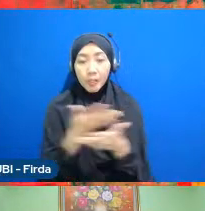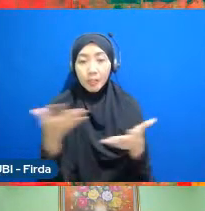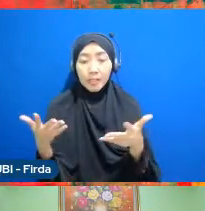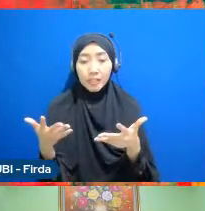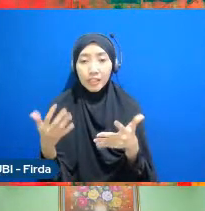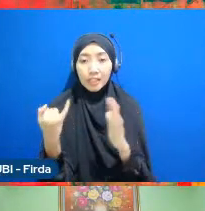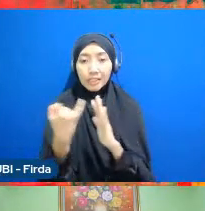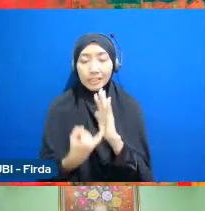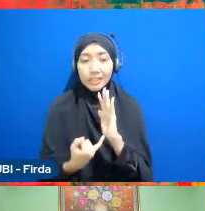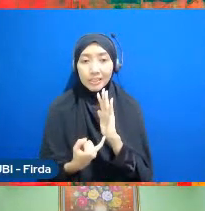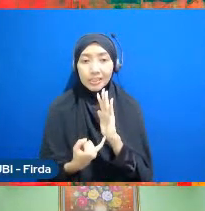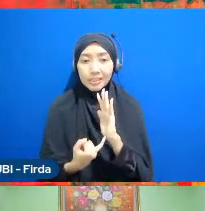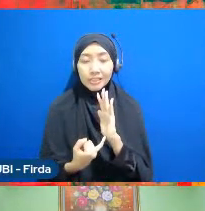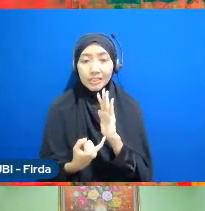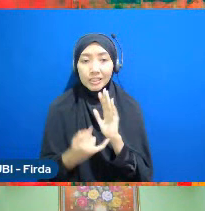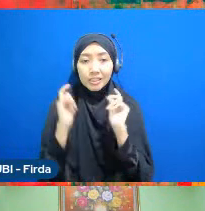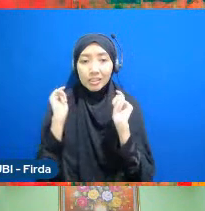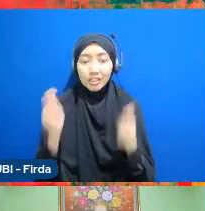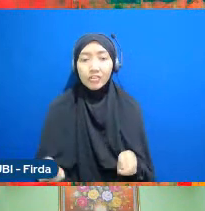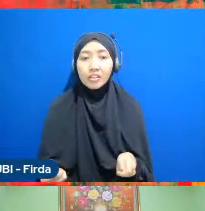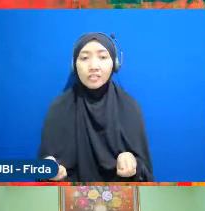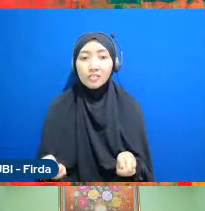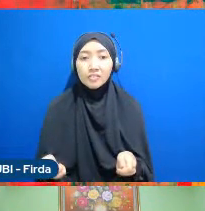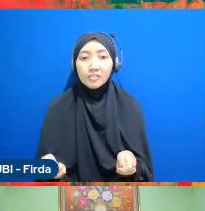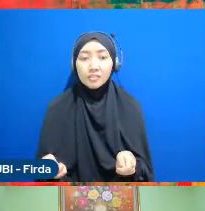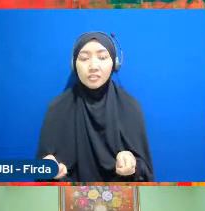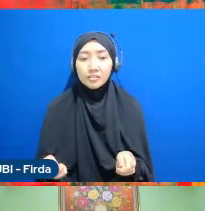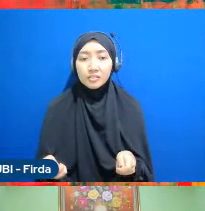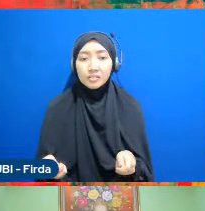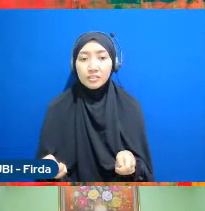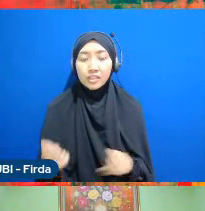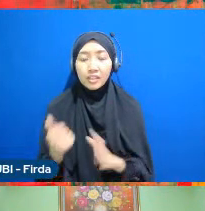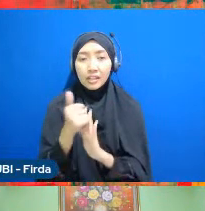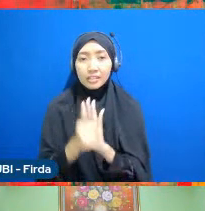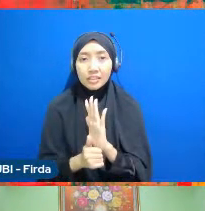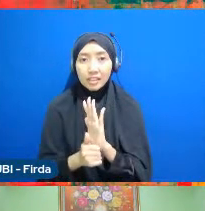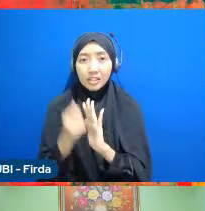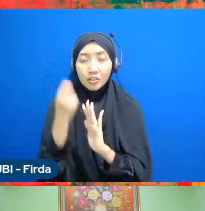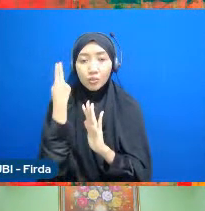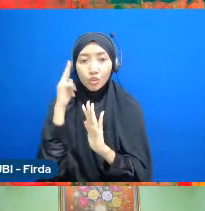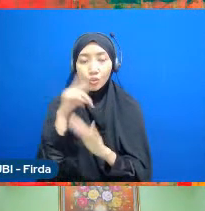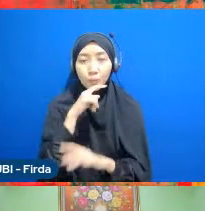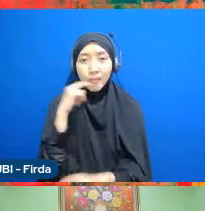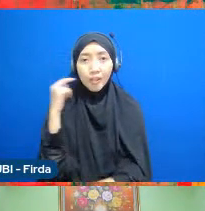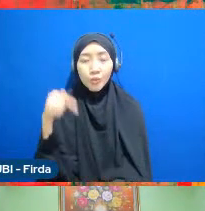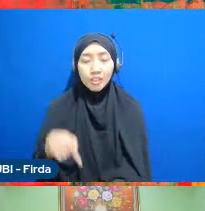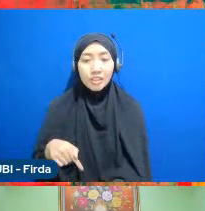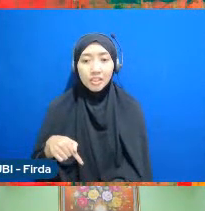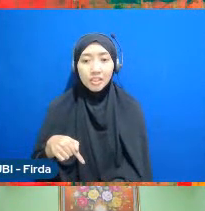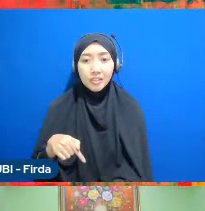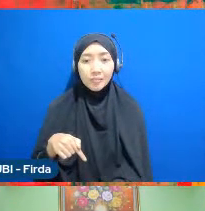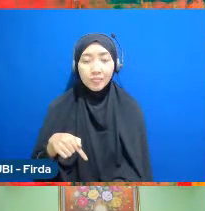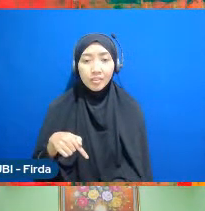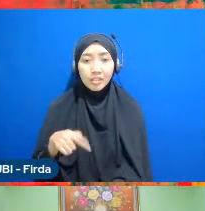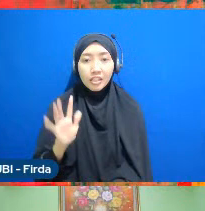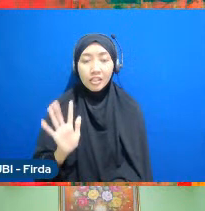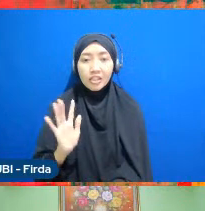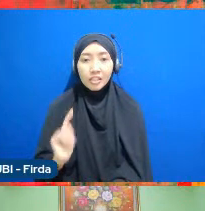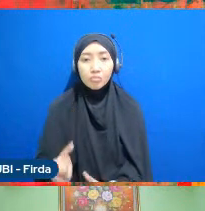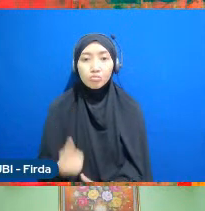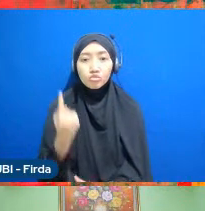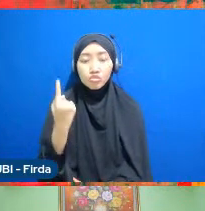mengisi, mendaftarkan acara untuk minggu ini, di sini akan ada